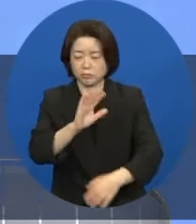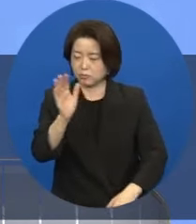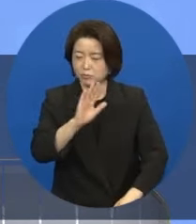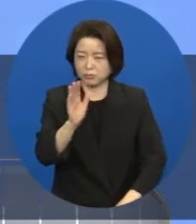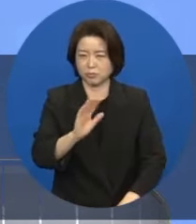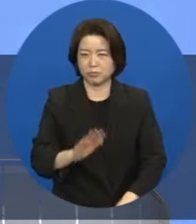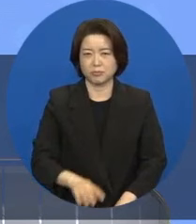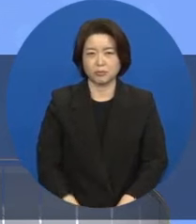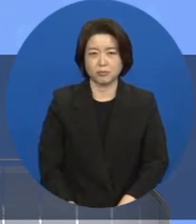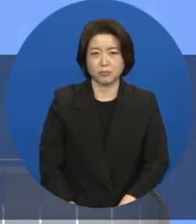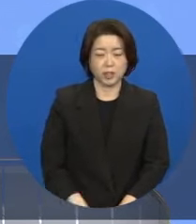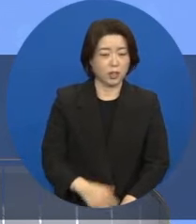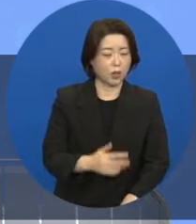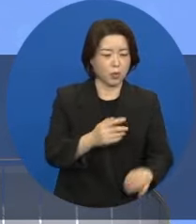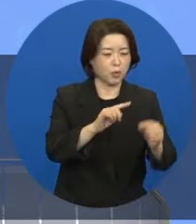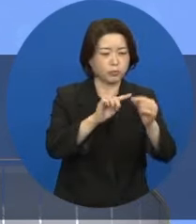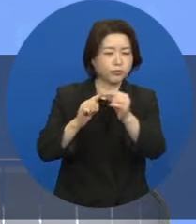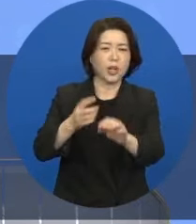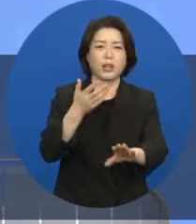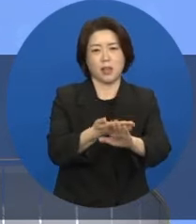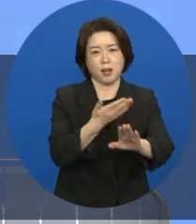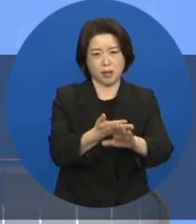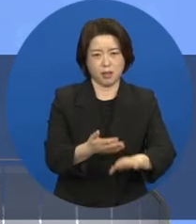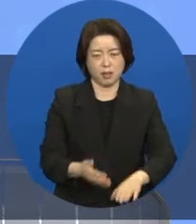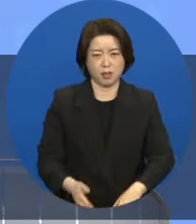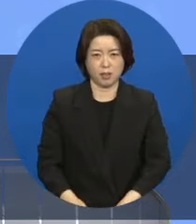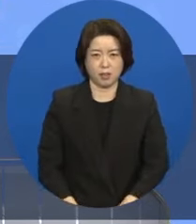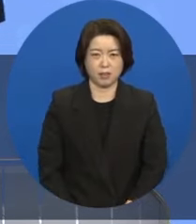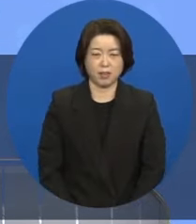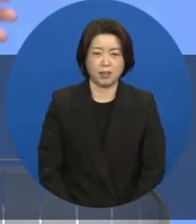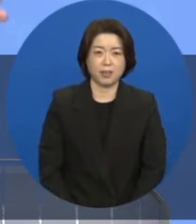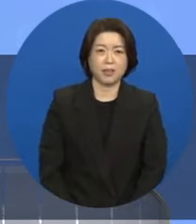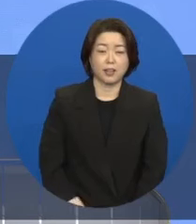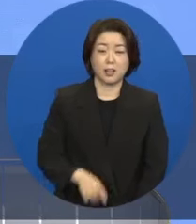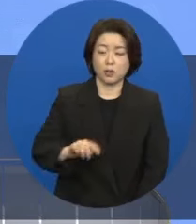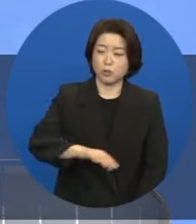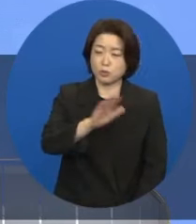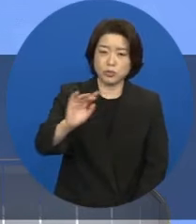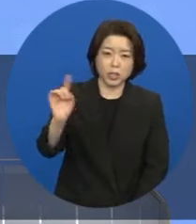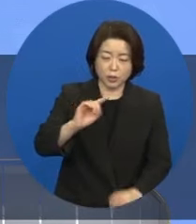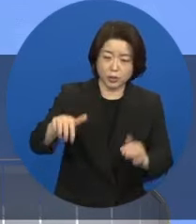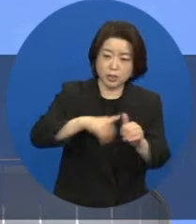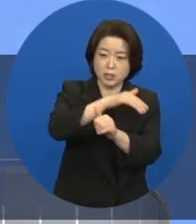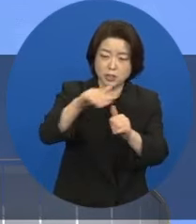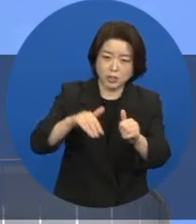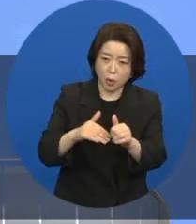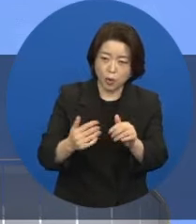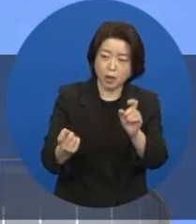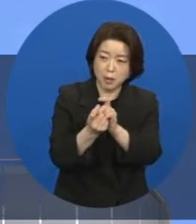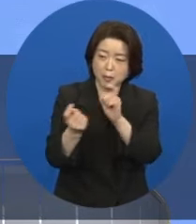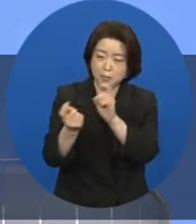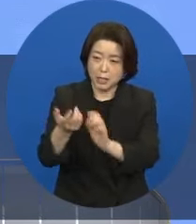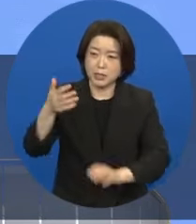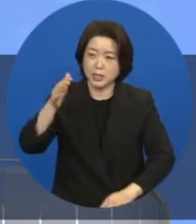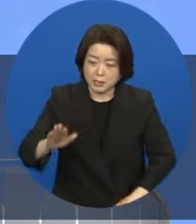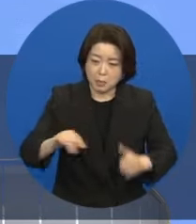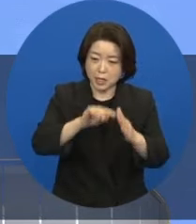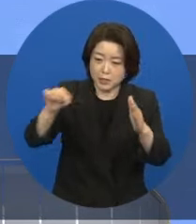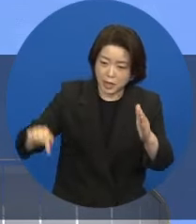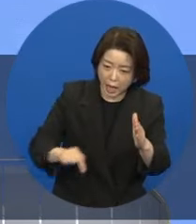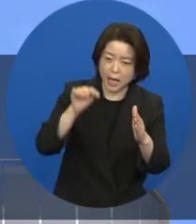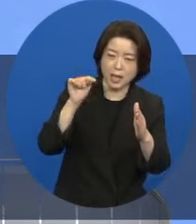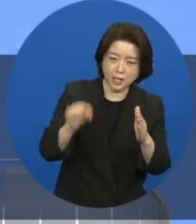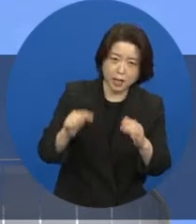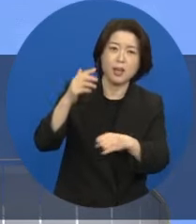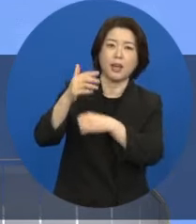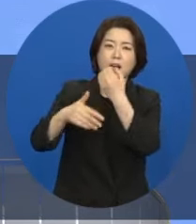썼을 거예 4가 아니고 인을 썼어요 우리의 어떤 상황 중에 있을지라도 그 안에서